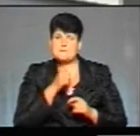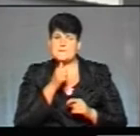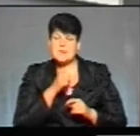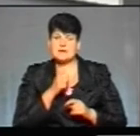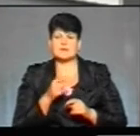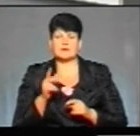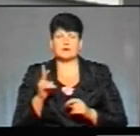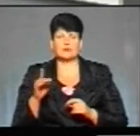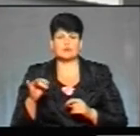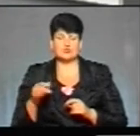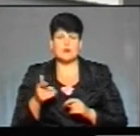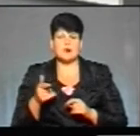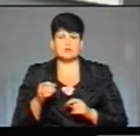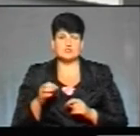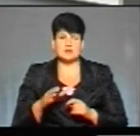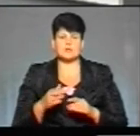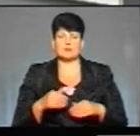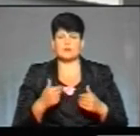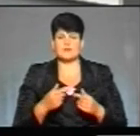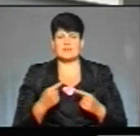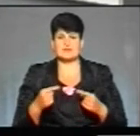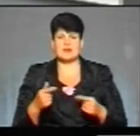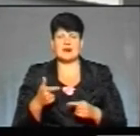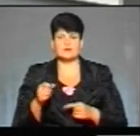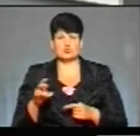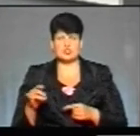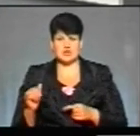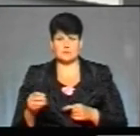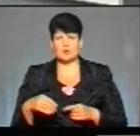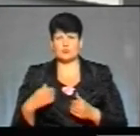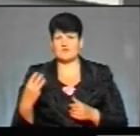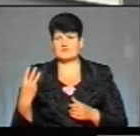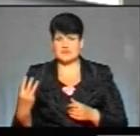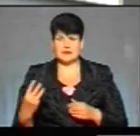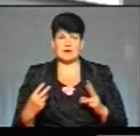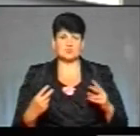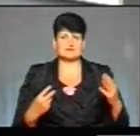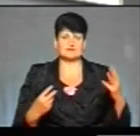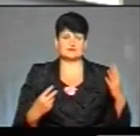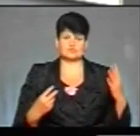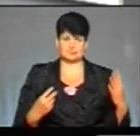Ганущак, які пропонували різні версії поділу області. Ганущак пропонував 3, Колюшко пропонував 4. І це